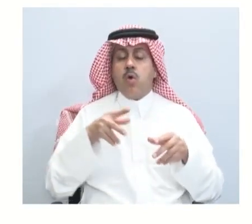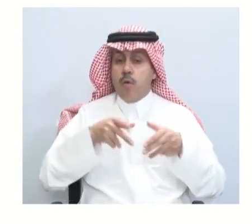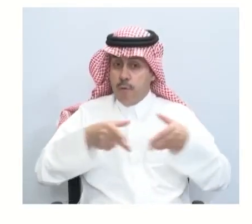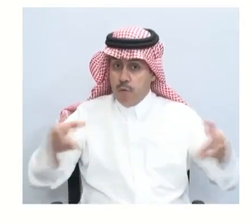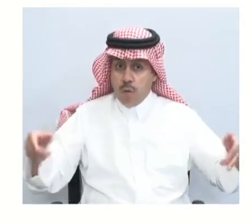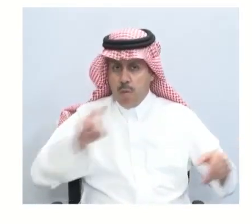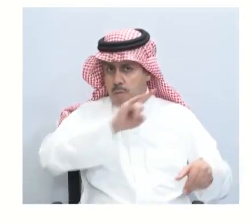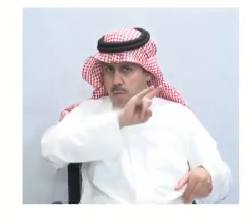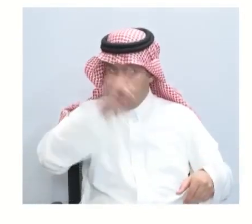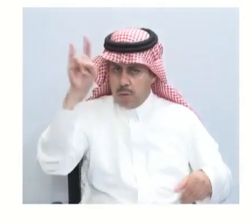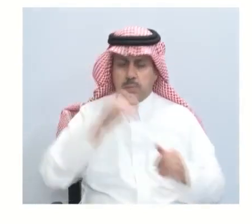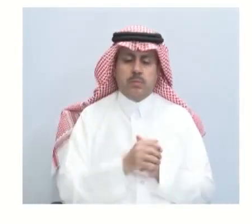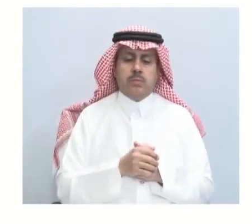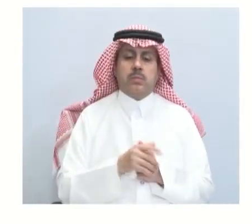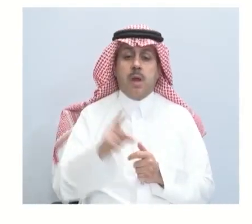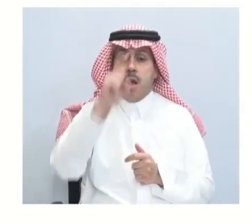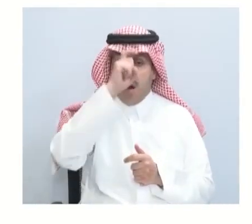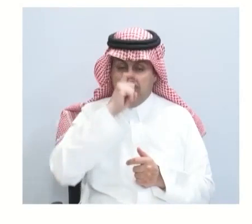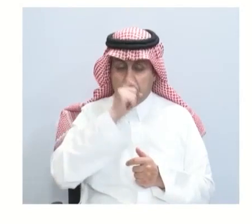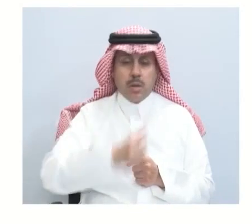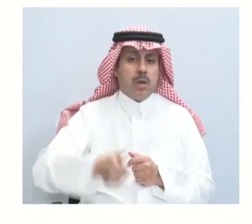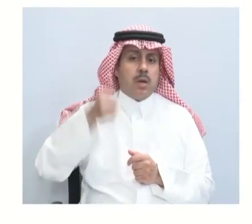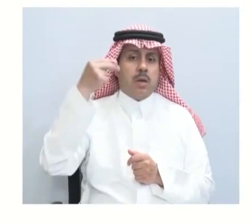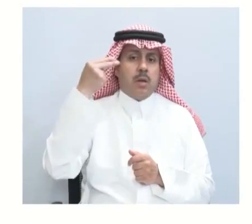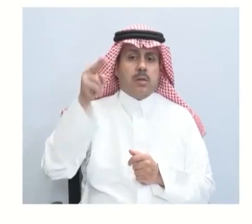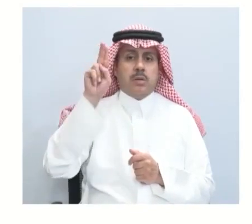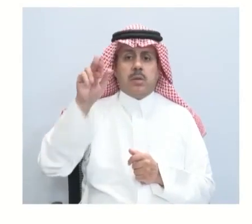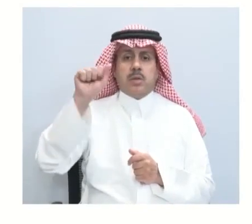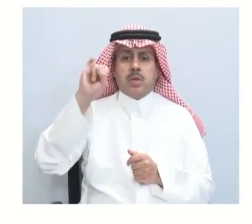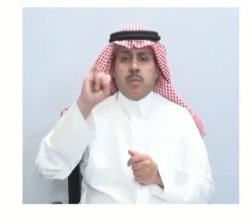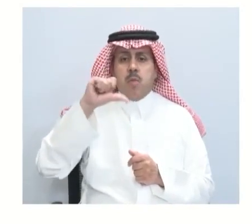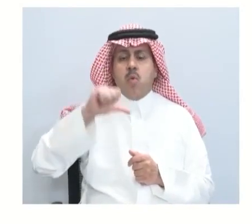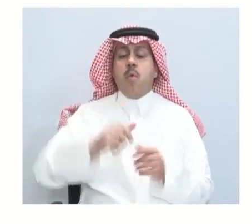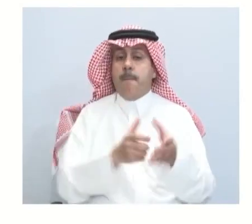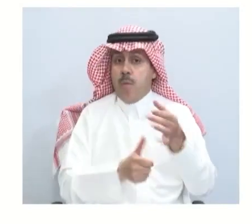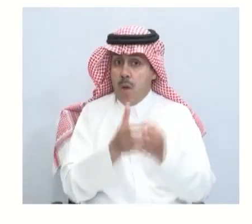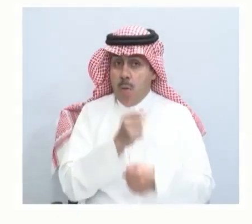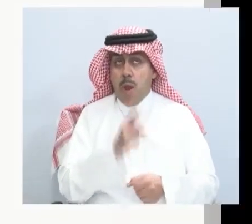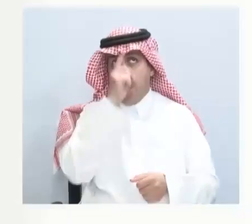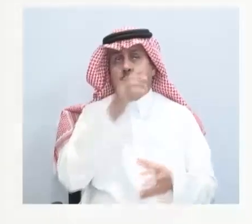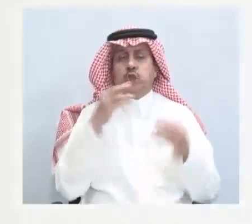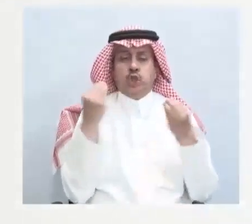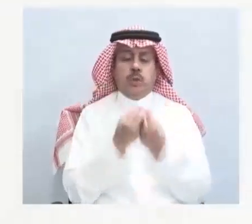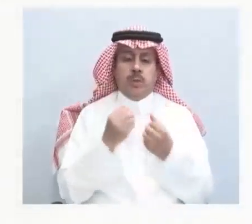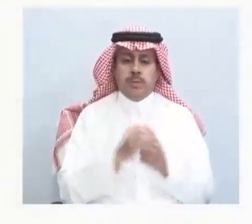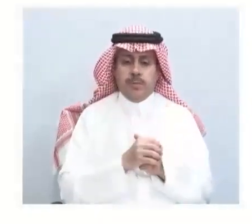واعتصموا بحبل الله جميعا ولا تفرقوا والانسان يرجع دائما الى